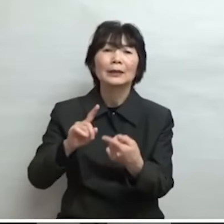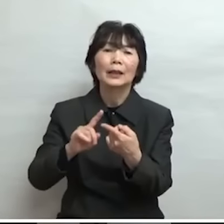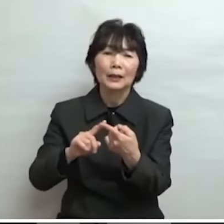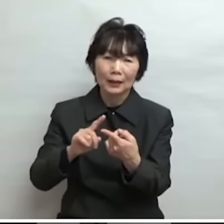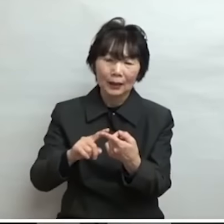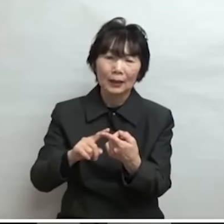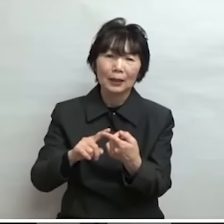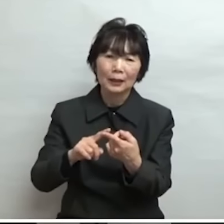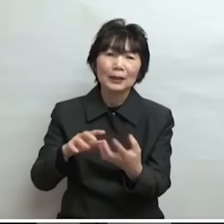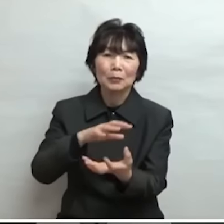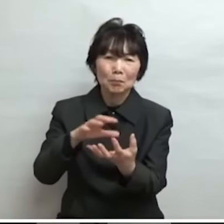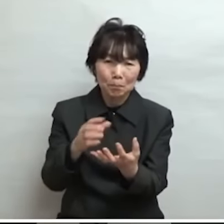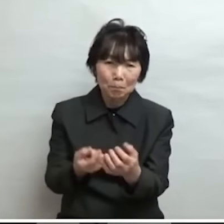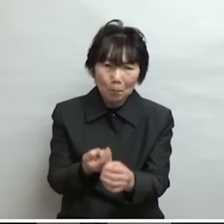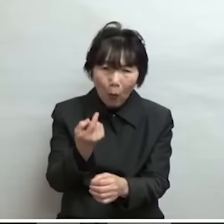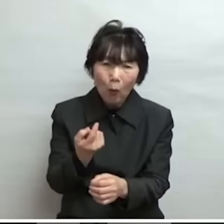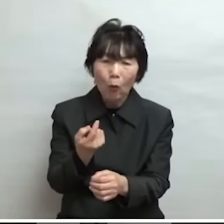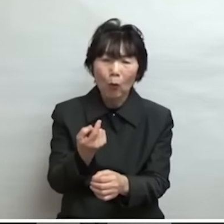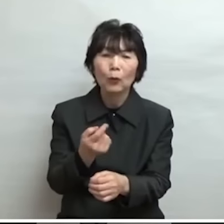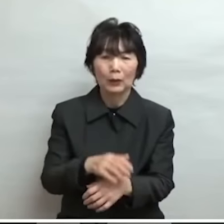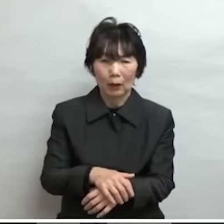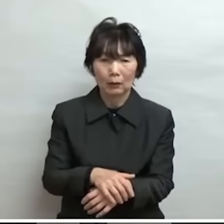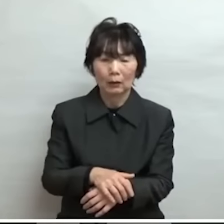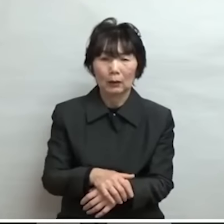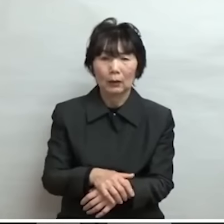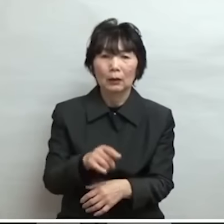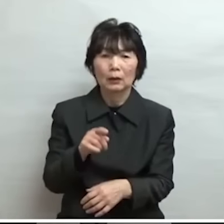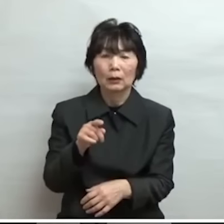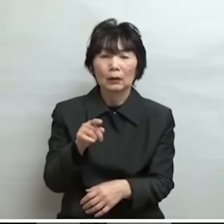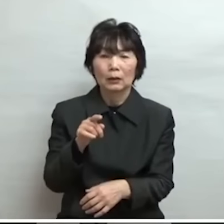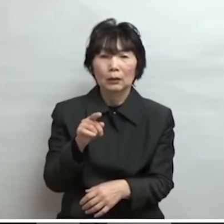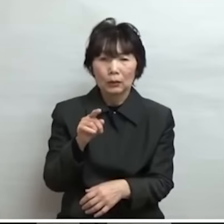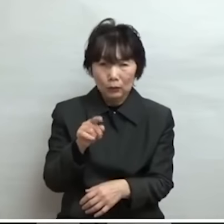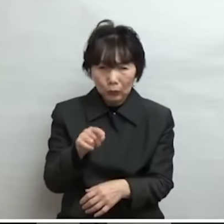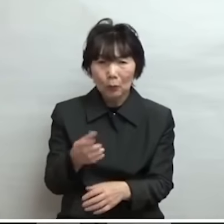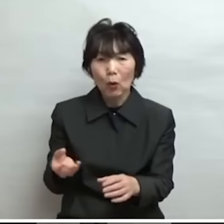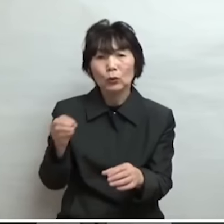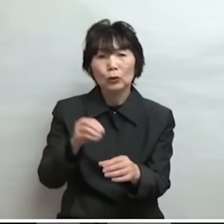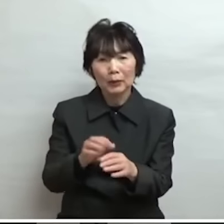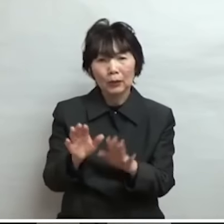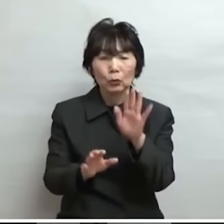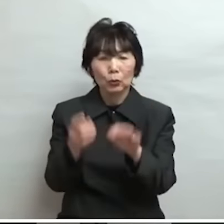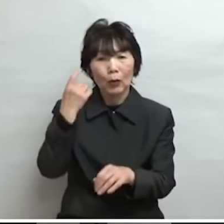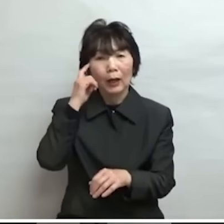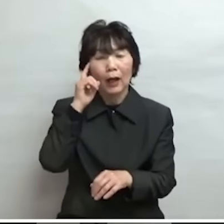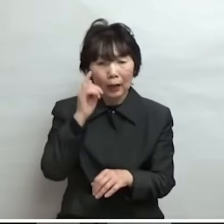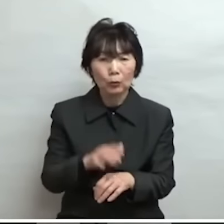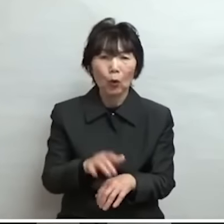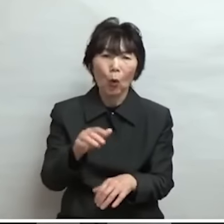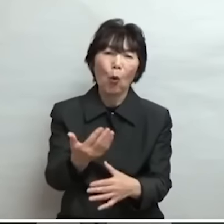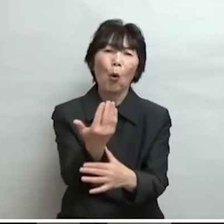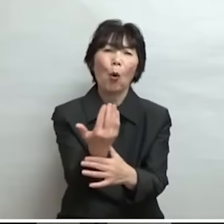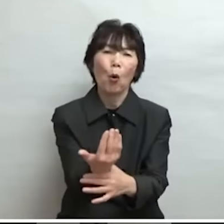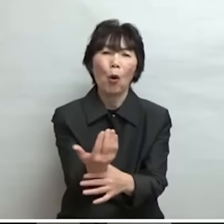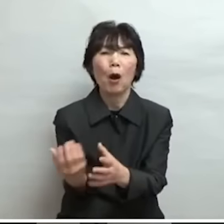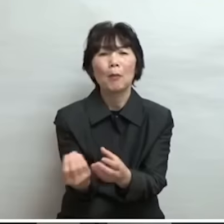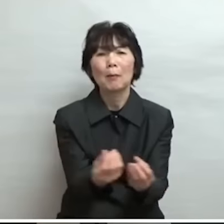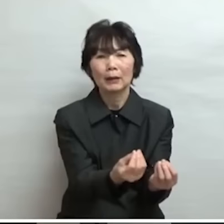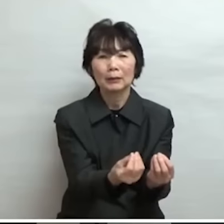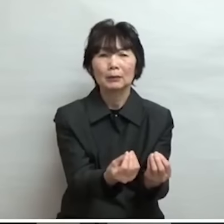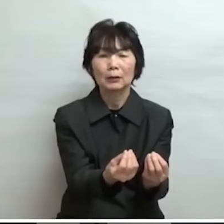で、が問題なのであって、まあ、いろんな、そこも含めた状況から考えると、お碑をそのままそこに置いとくっていうことはです